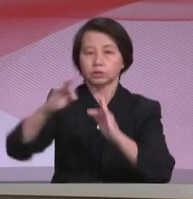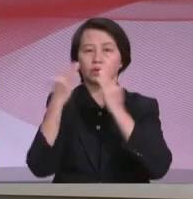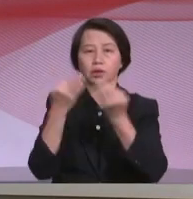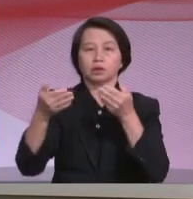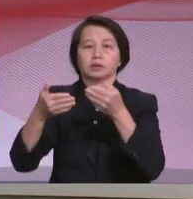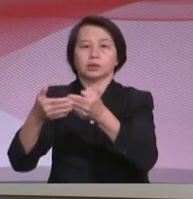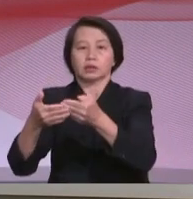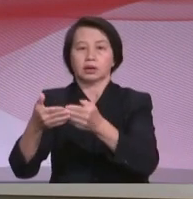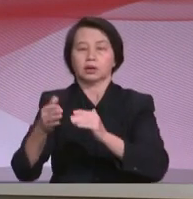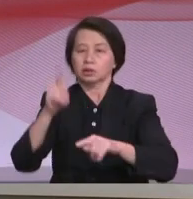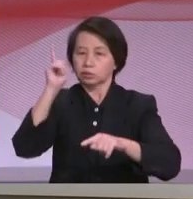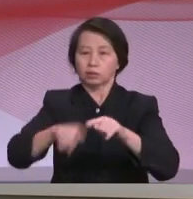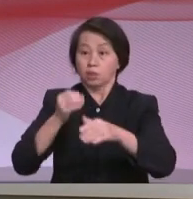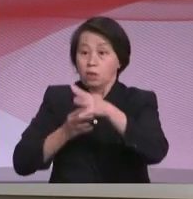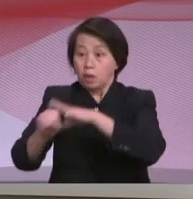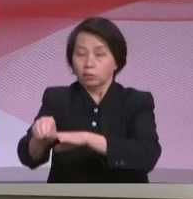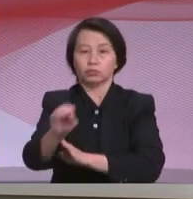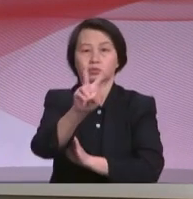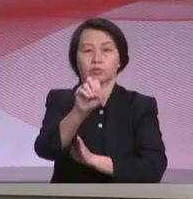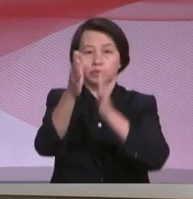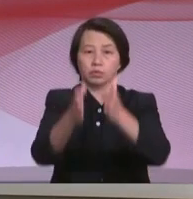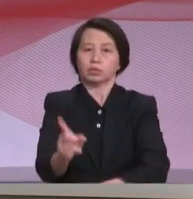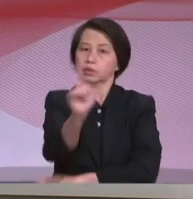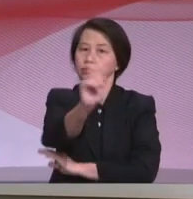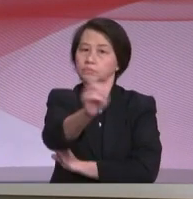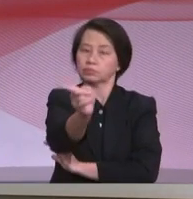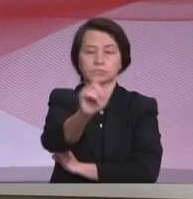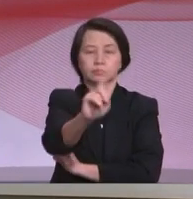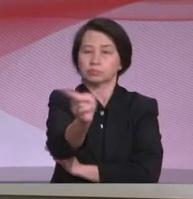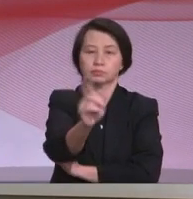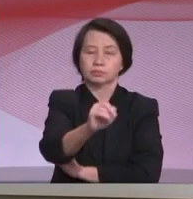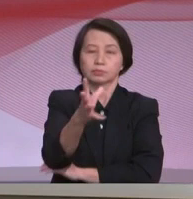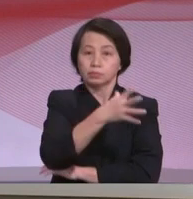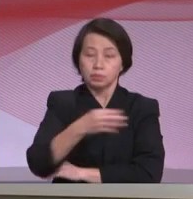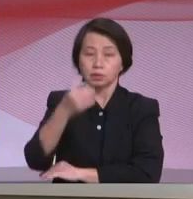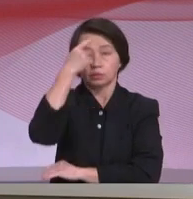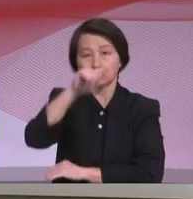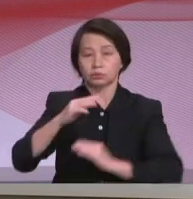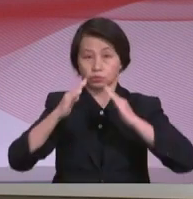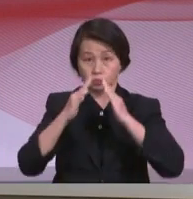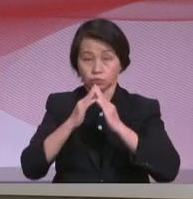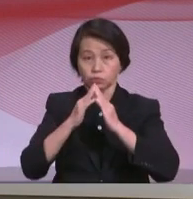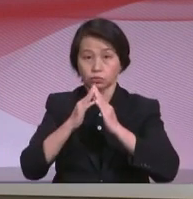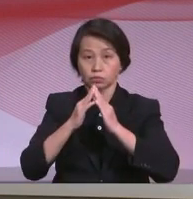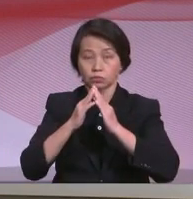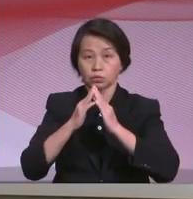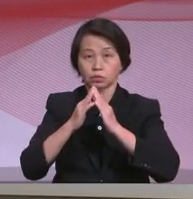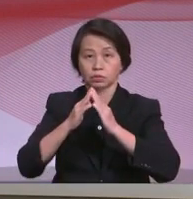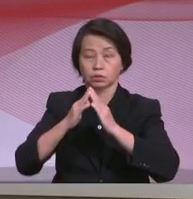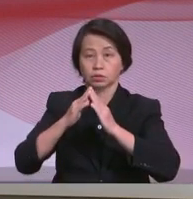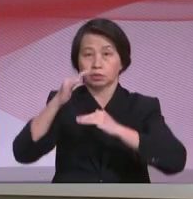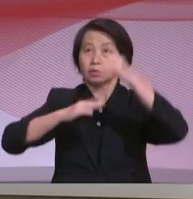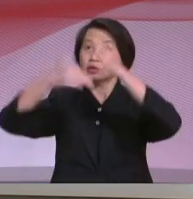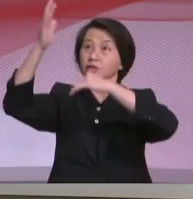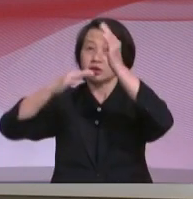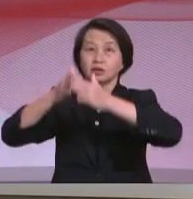tidak melebihi 20 orang pada satu-satu masa. Manakala bagi rumah kediaman strata